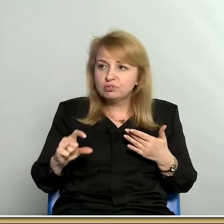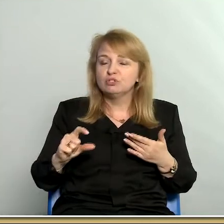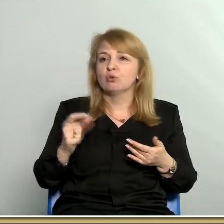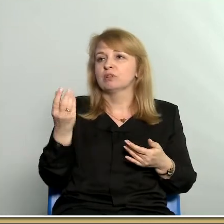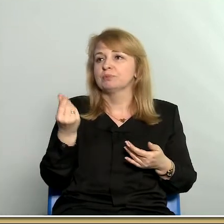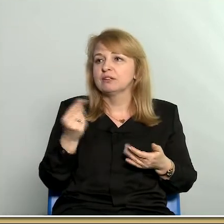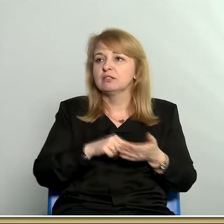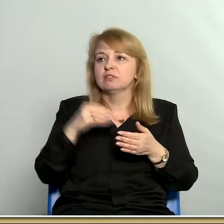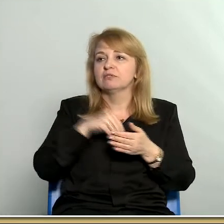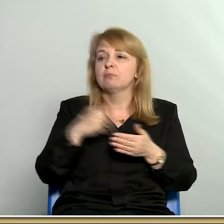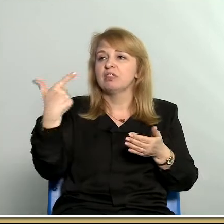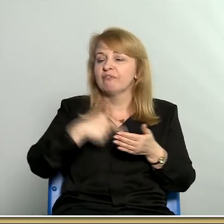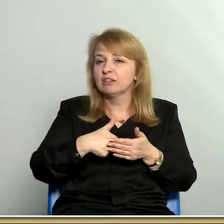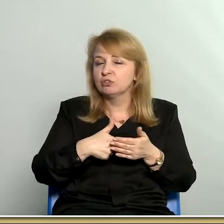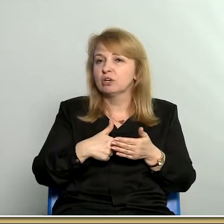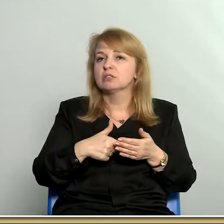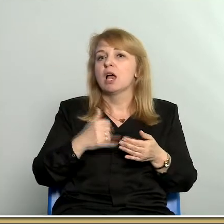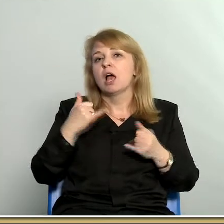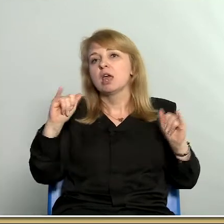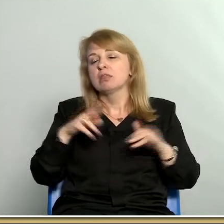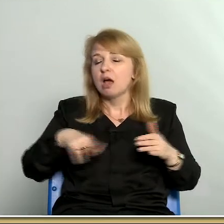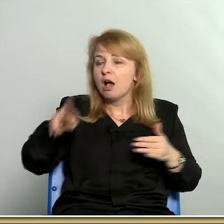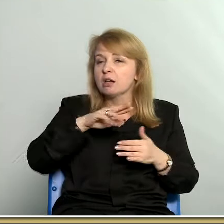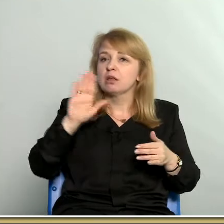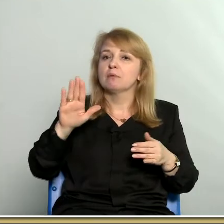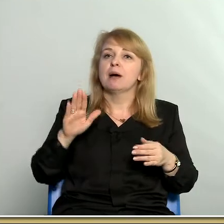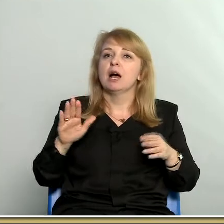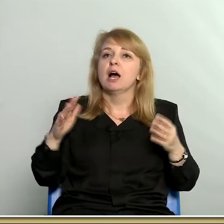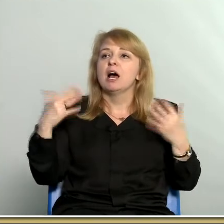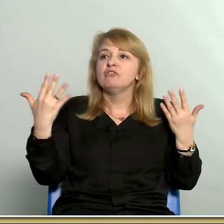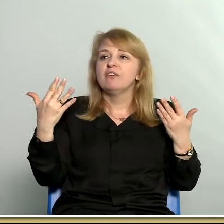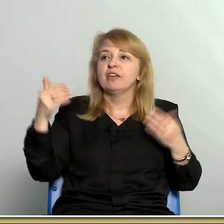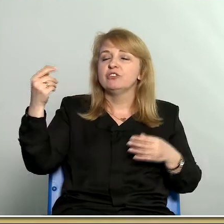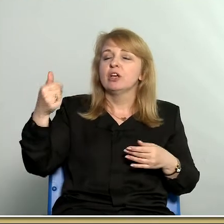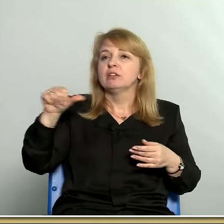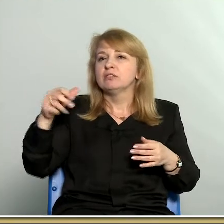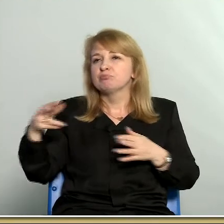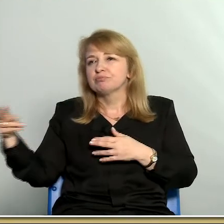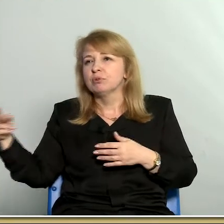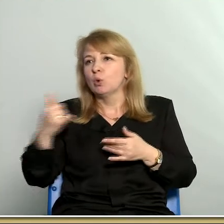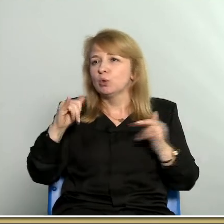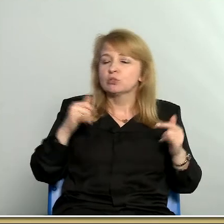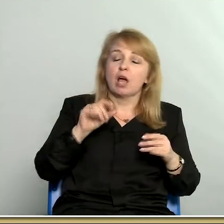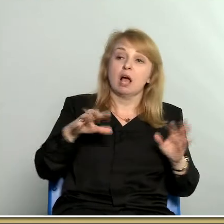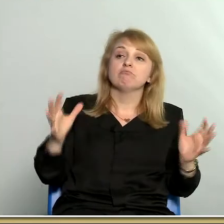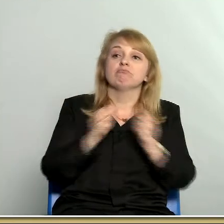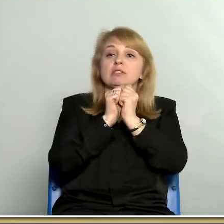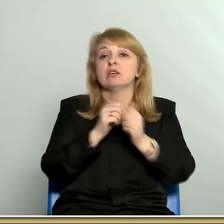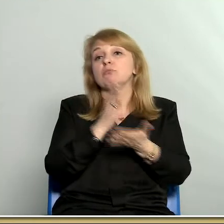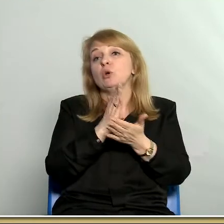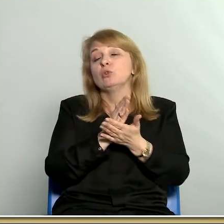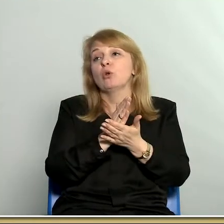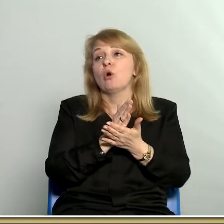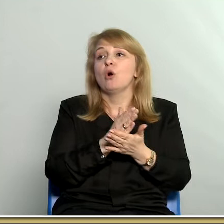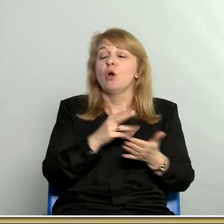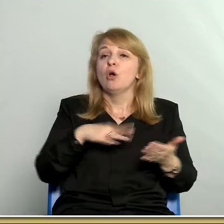RLM-ów. Wszystkie inne regiony mają 9,999 tysięcy RLM-ów, więc te inwestycje znajdziemy w POIS-u,